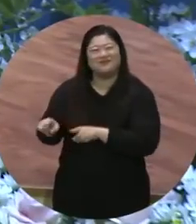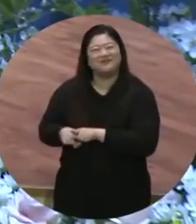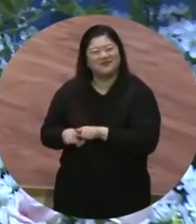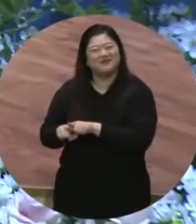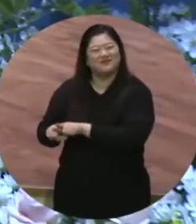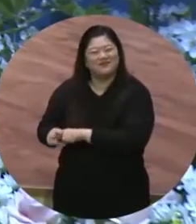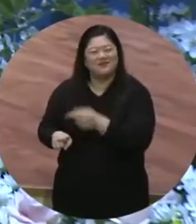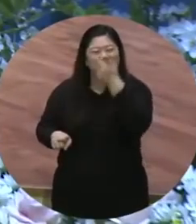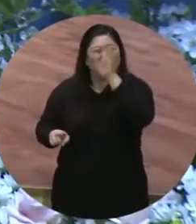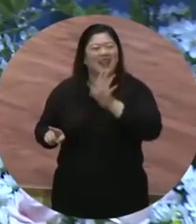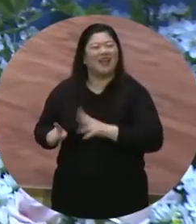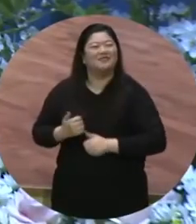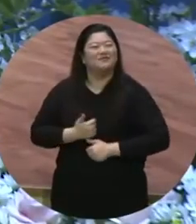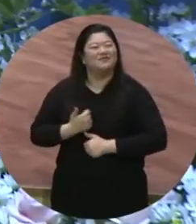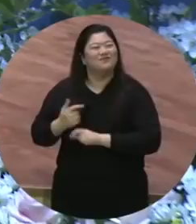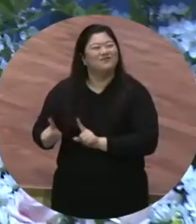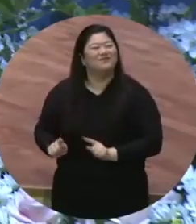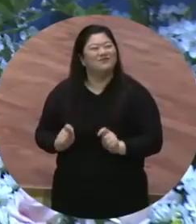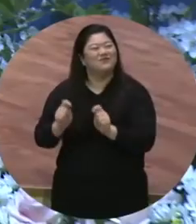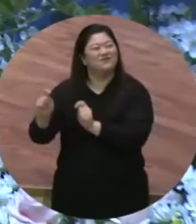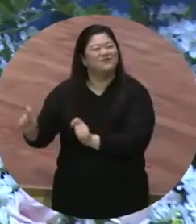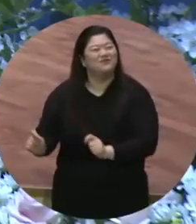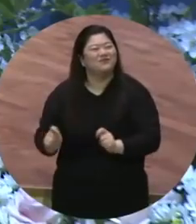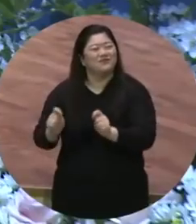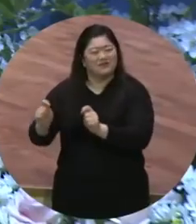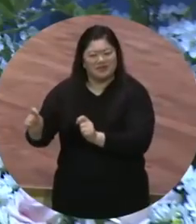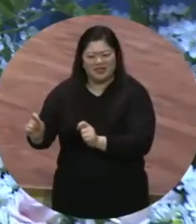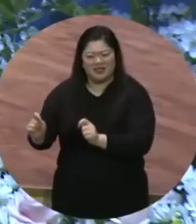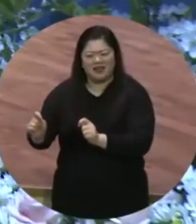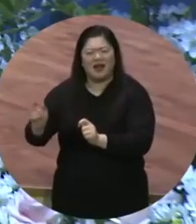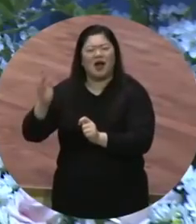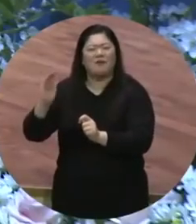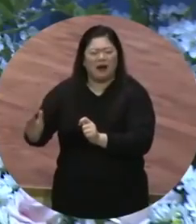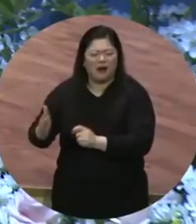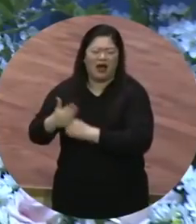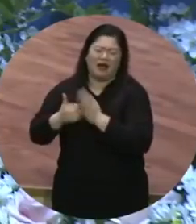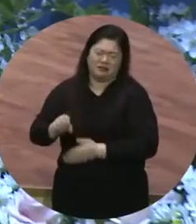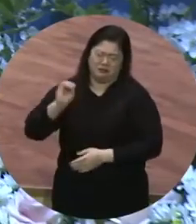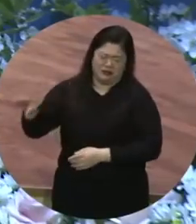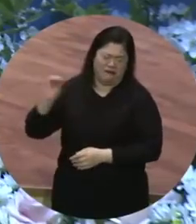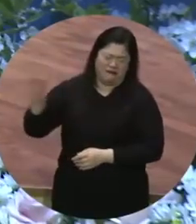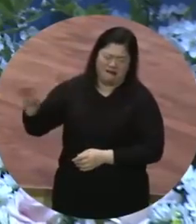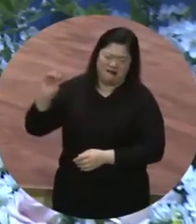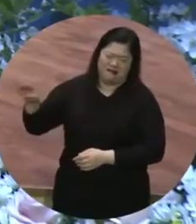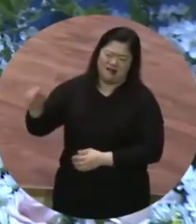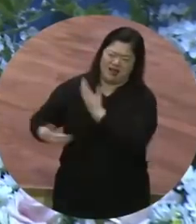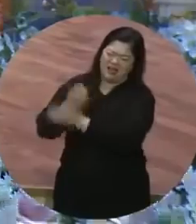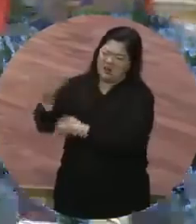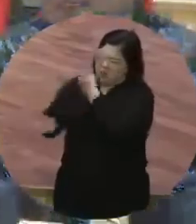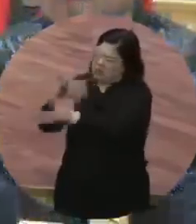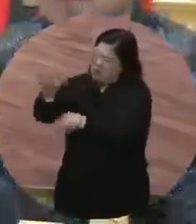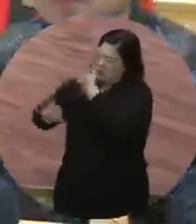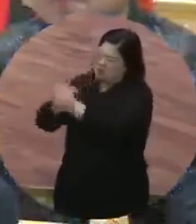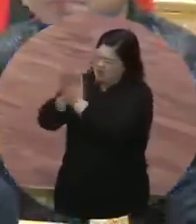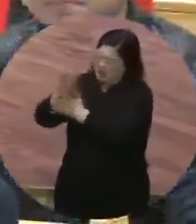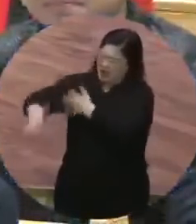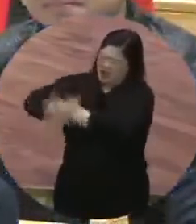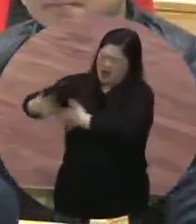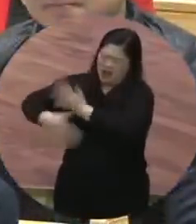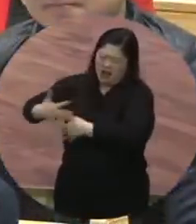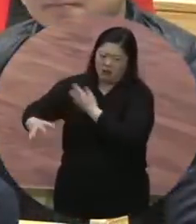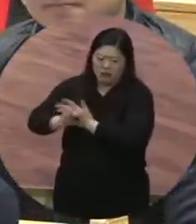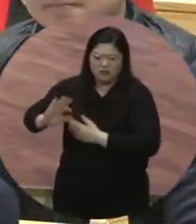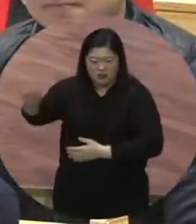성경은 약속이기 때문에 볼지어다 내가 세상 끝날까지 내가 너와 항상 함께 있으리라.